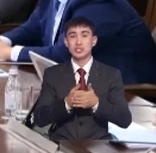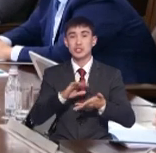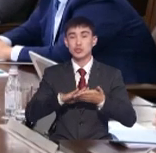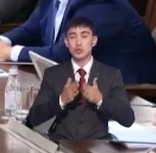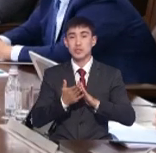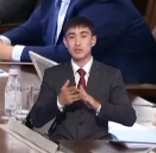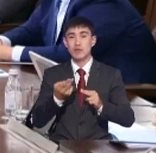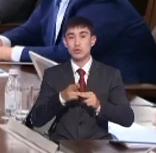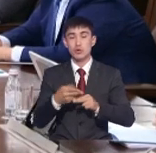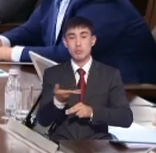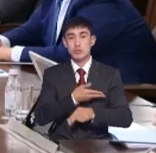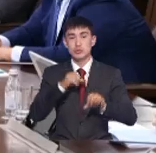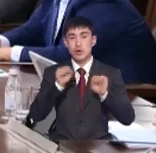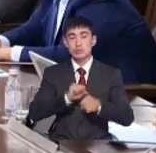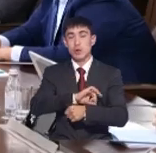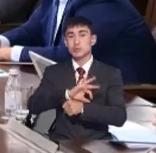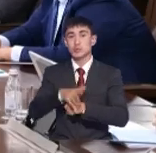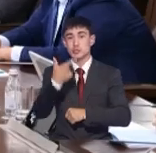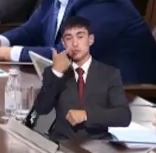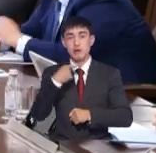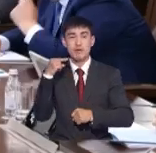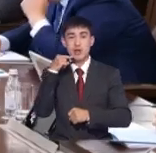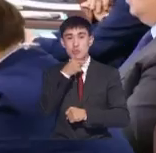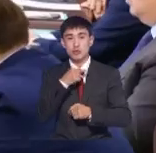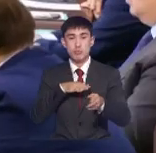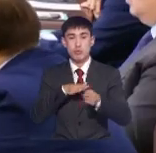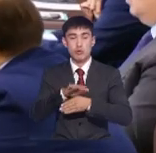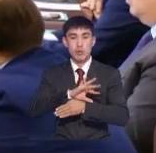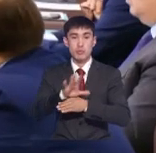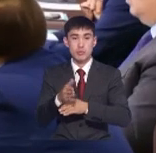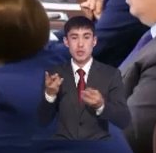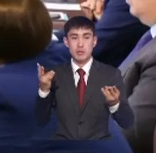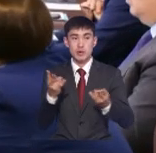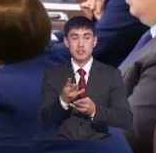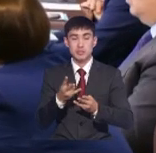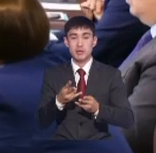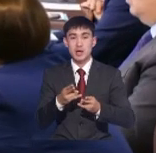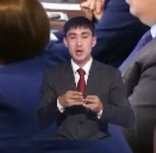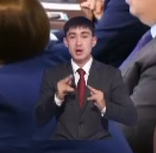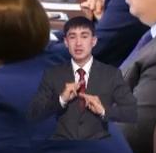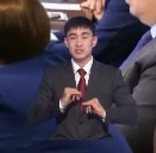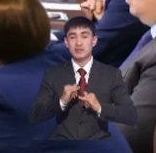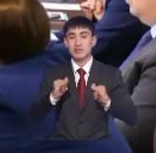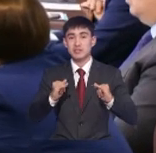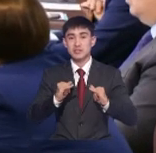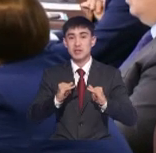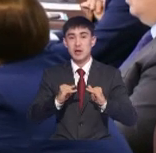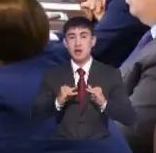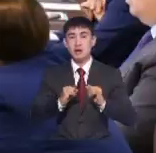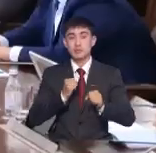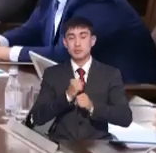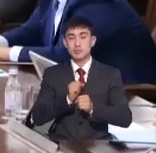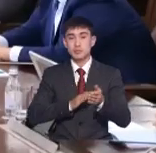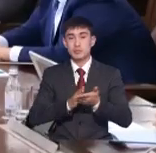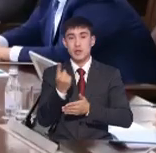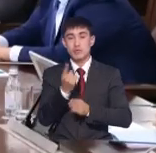ситуации в которой мы сможем Обеспечить себя в экономически полном объёме необходимо динамично развивать обрабатывающий сектор в